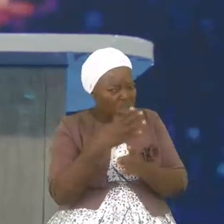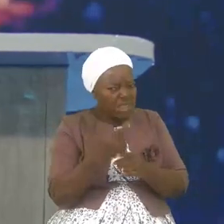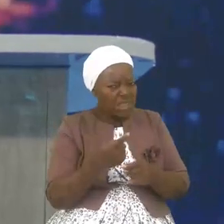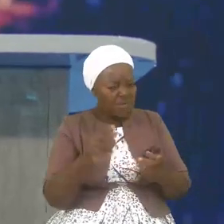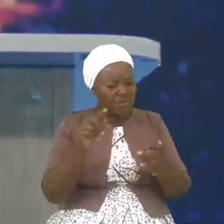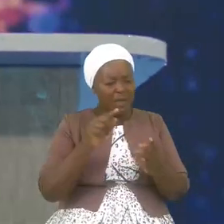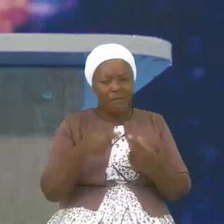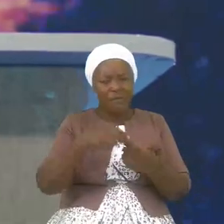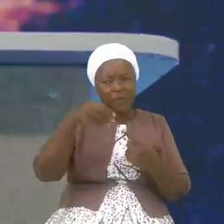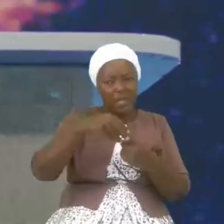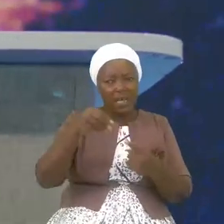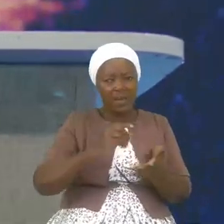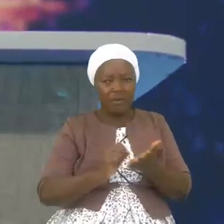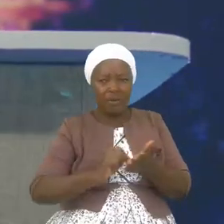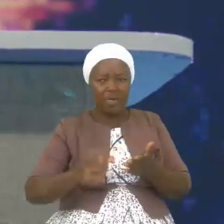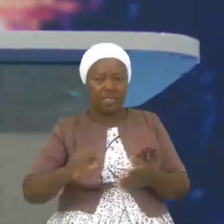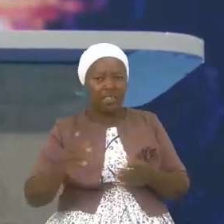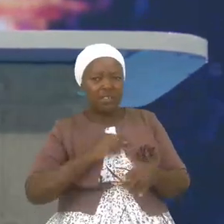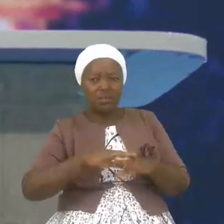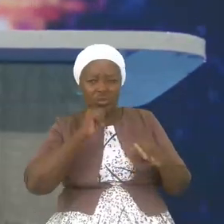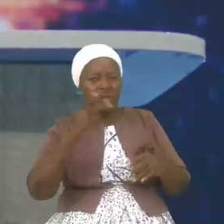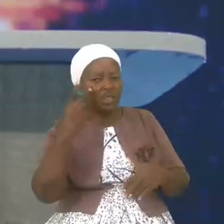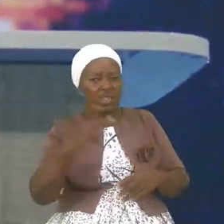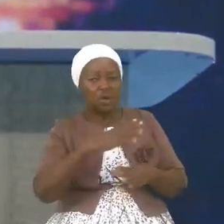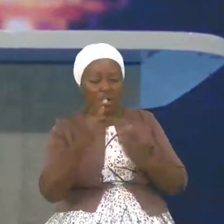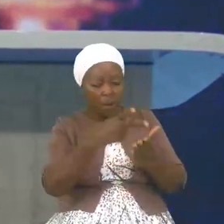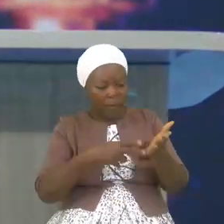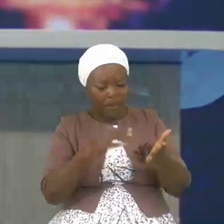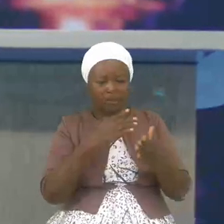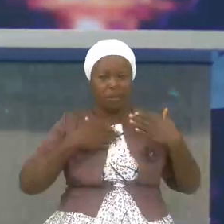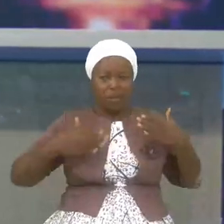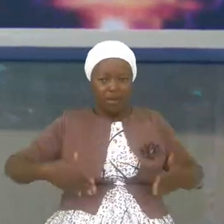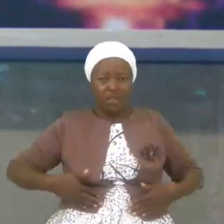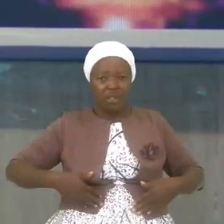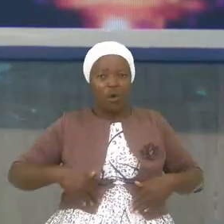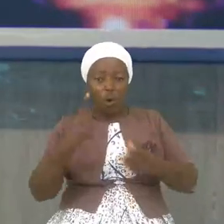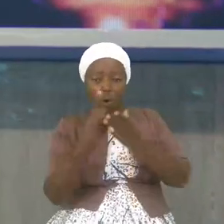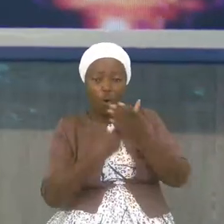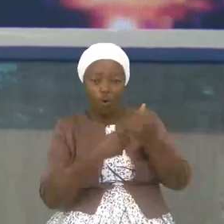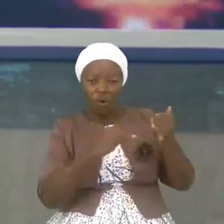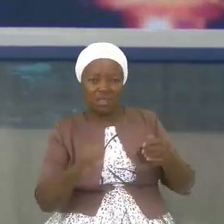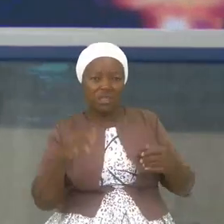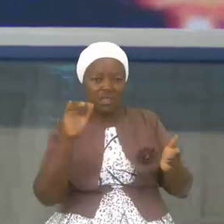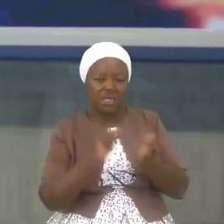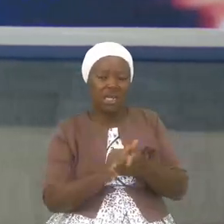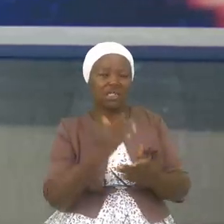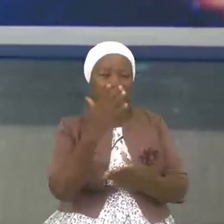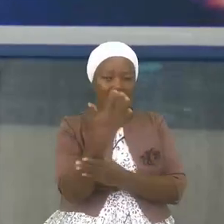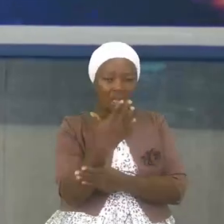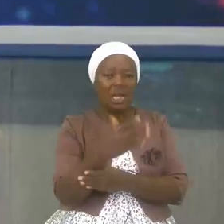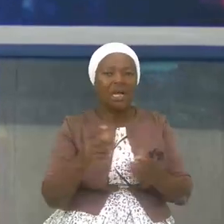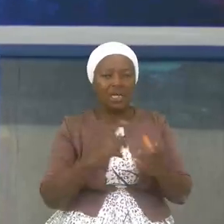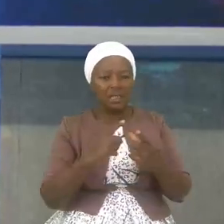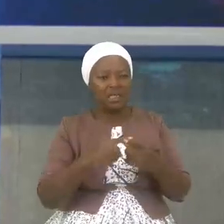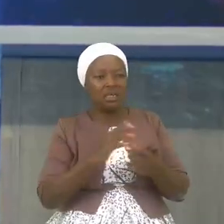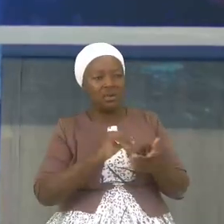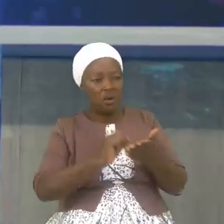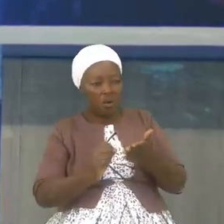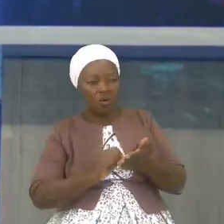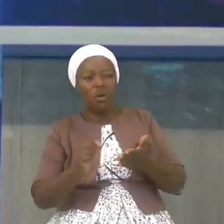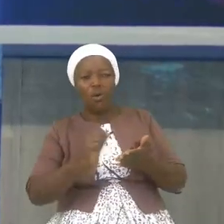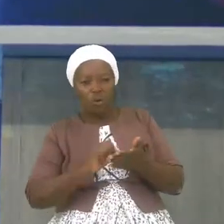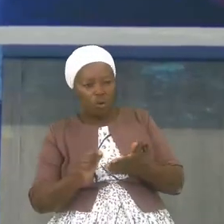simplement la main qu'il écrivait. Il n'a pas vu le reste du corps qui tenait cette main. Et elle a écrit, elle a